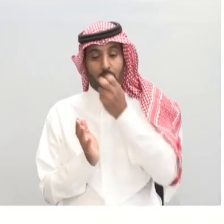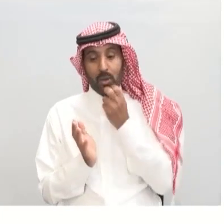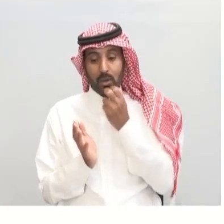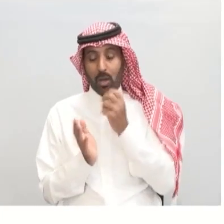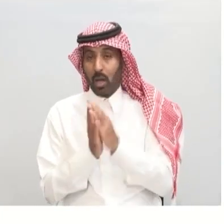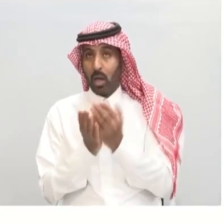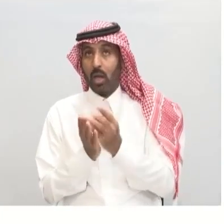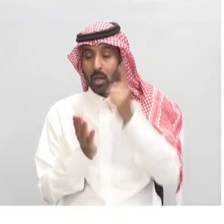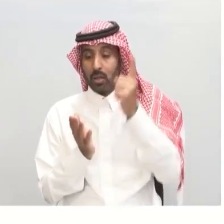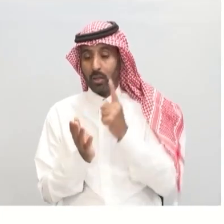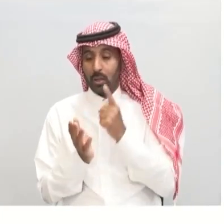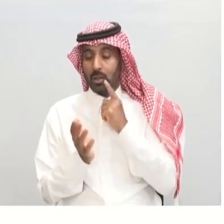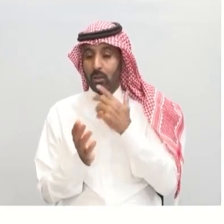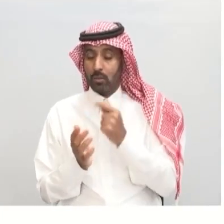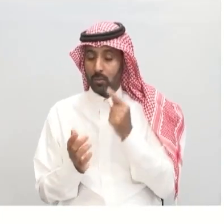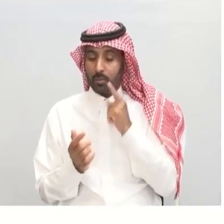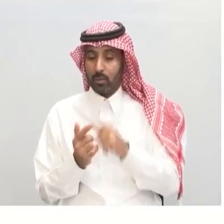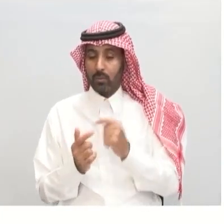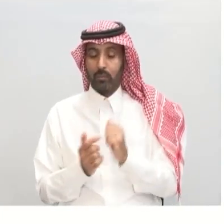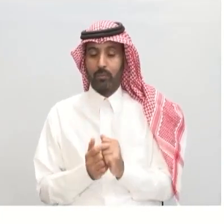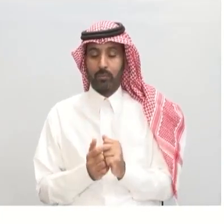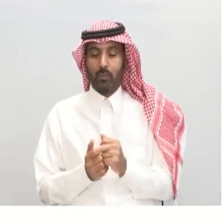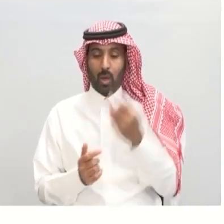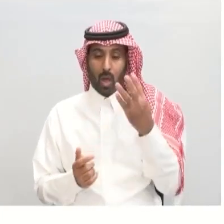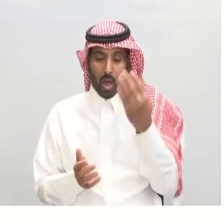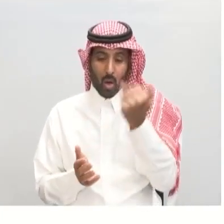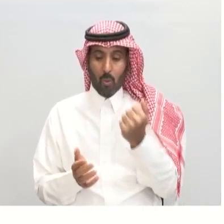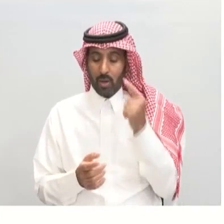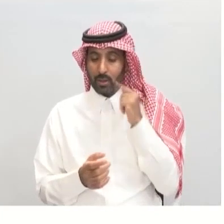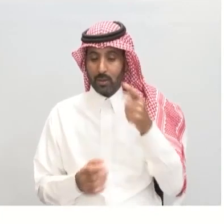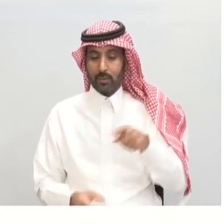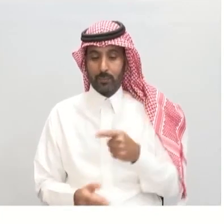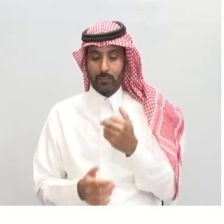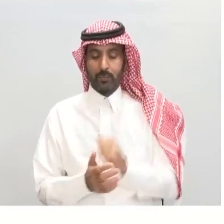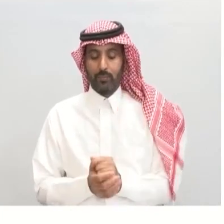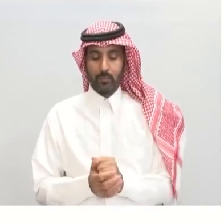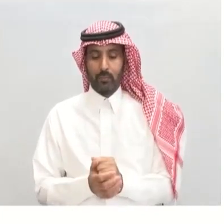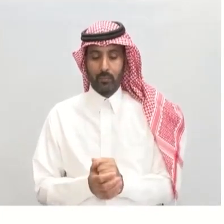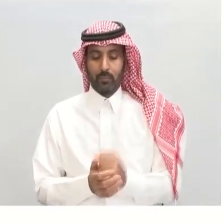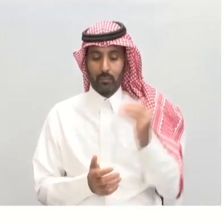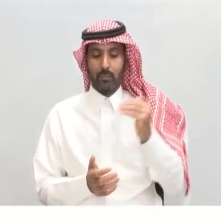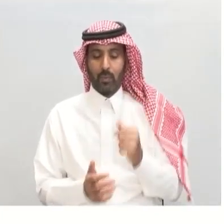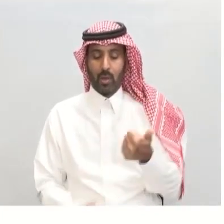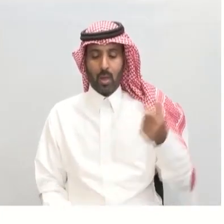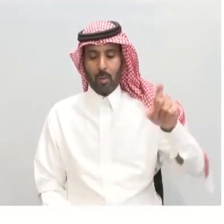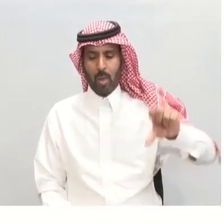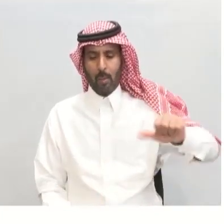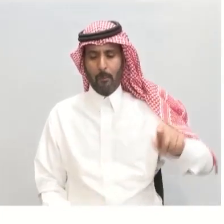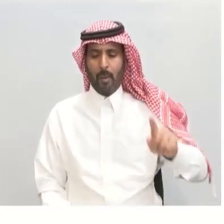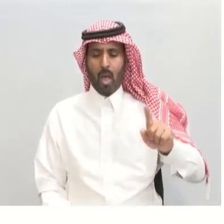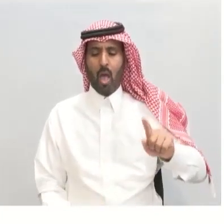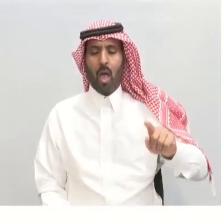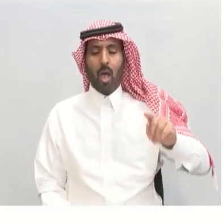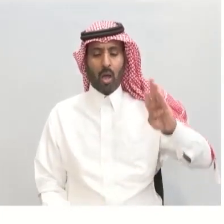خيره الصحابه ابو بكر عمر عثمان علي زيد اببي بن كعب معاويه وكان الاذن فيه